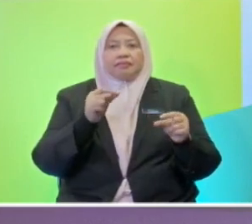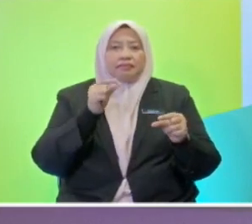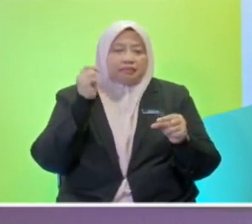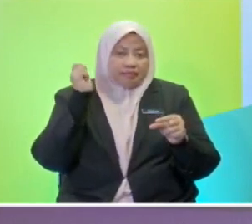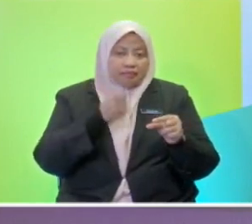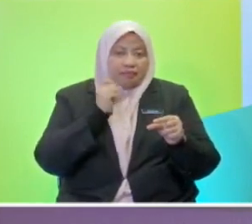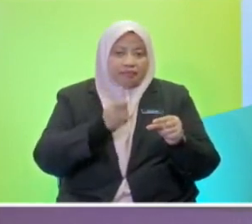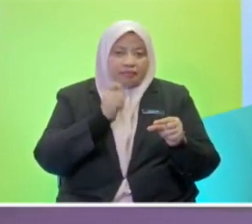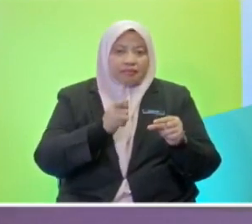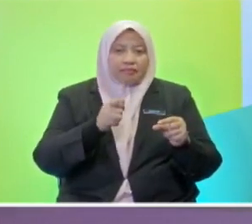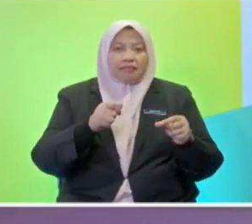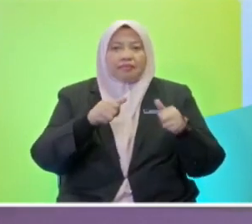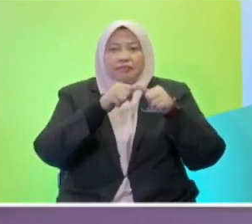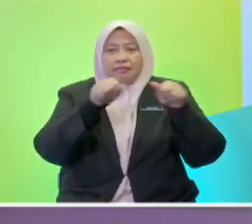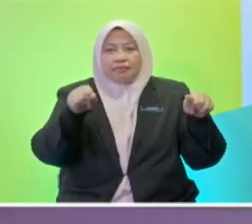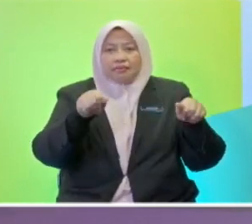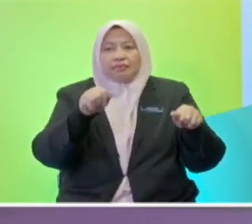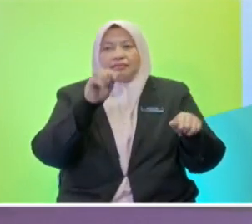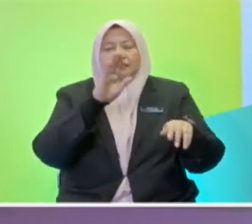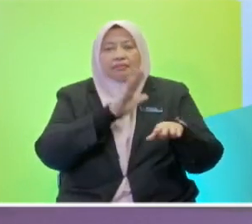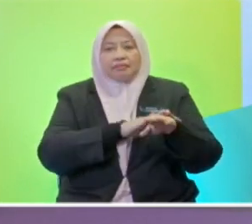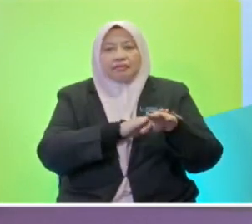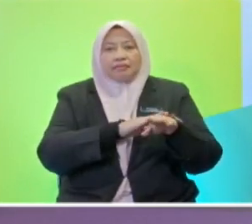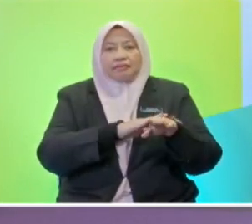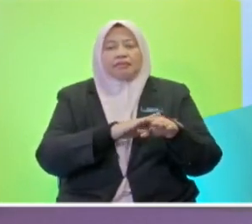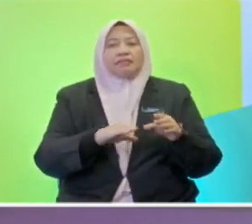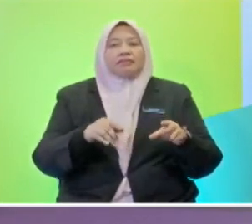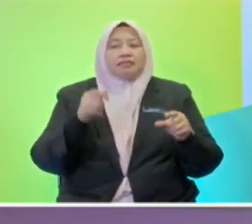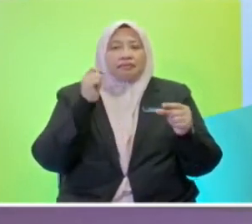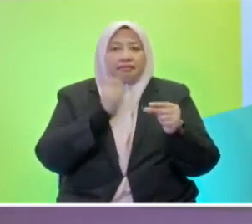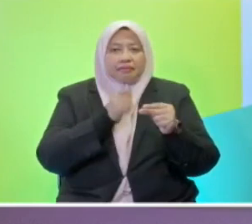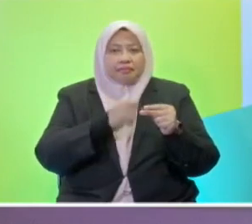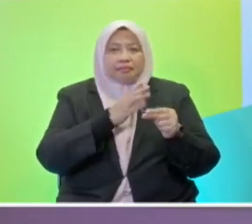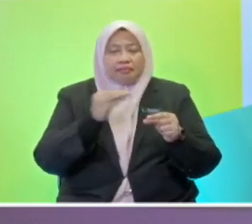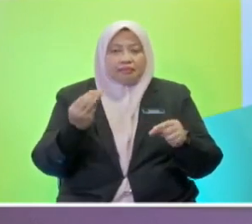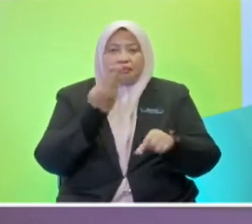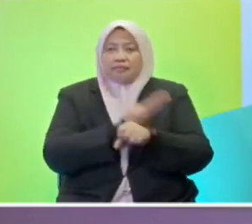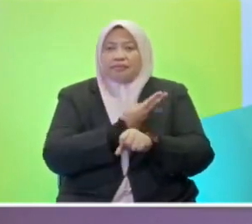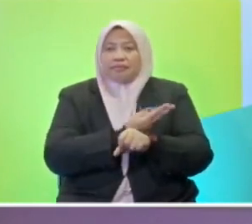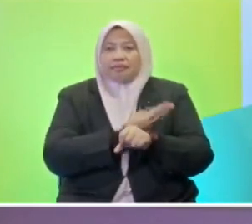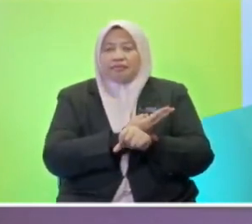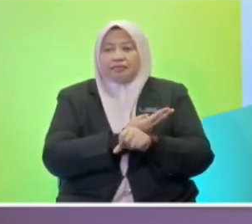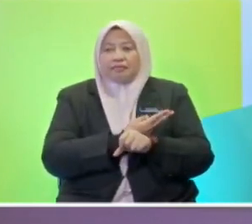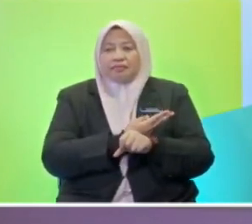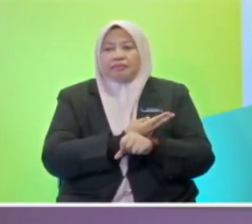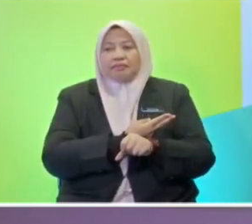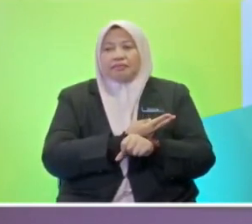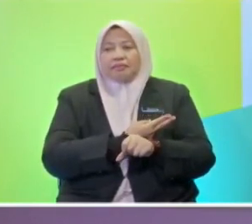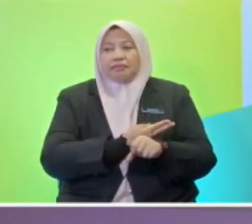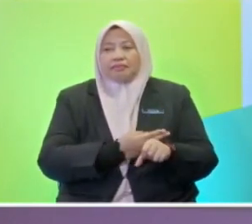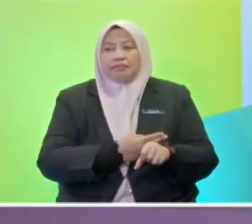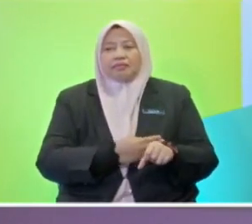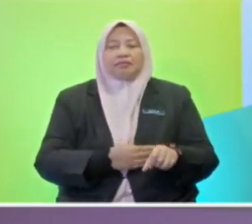kita tampakkan di sini paku dan yang kedua besi mana besi di ujung basi